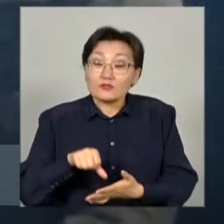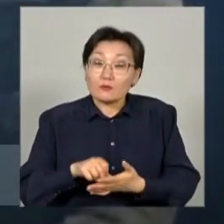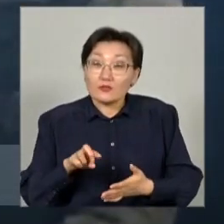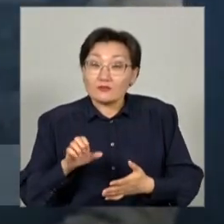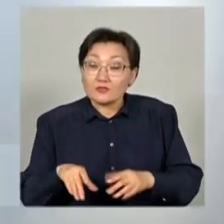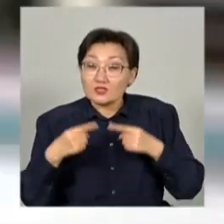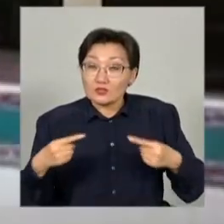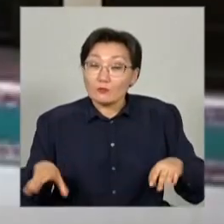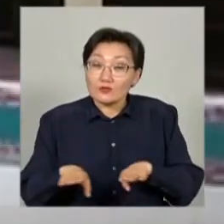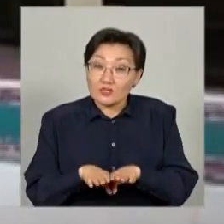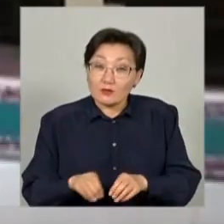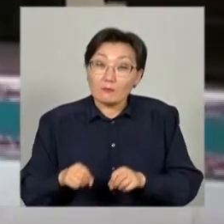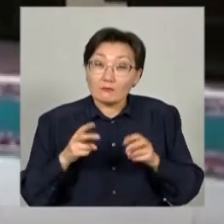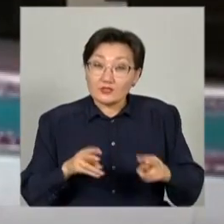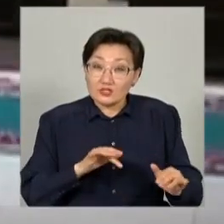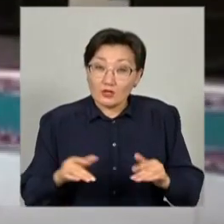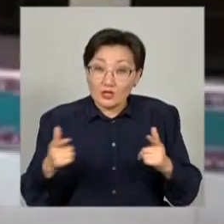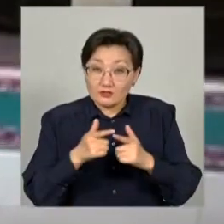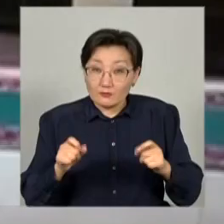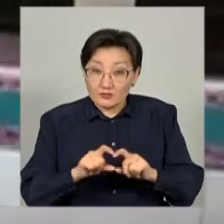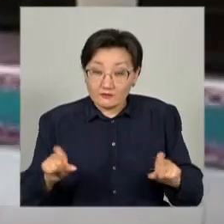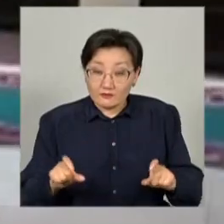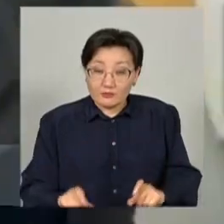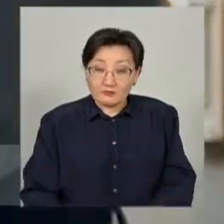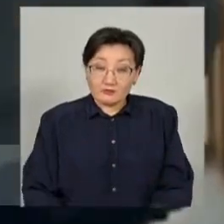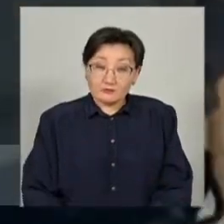Абиева к другим аналогичным преступлениям, сообщили в ведомстве.